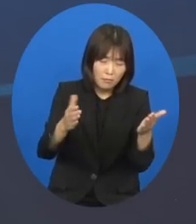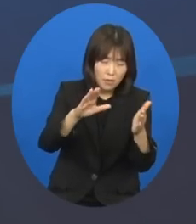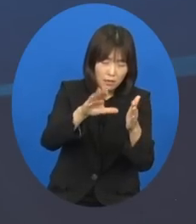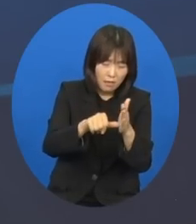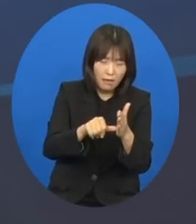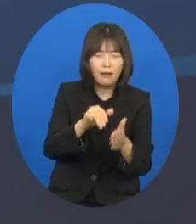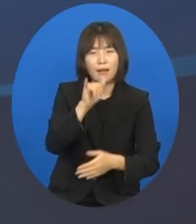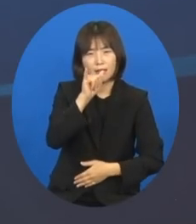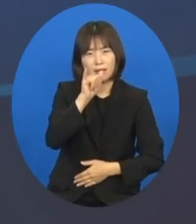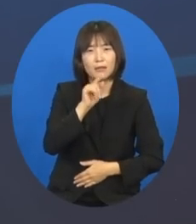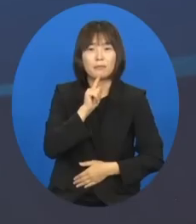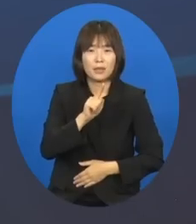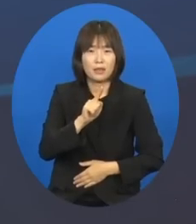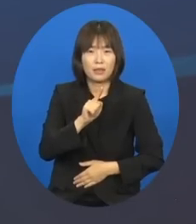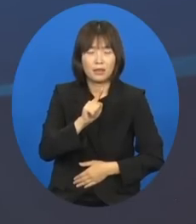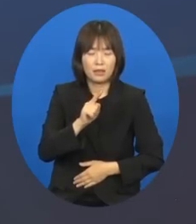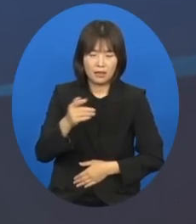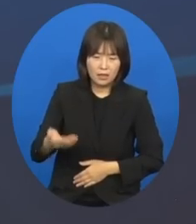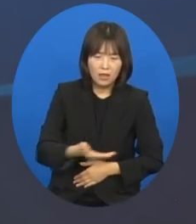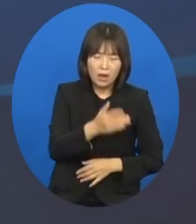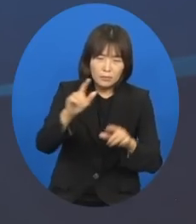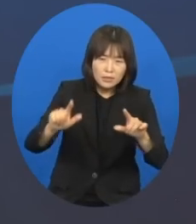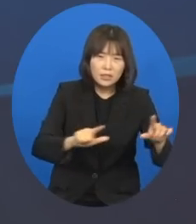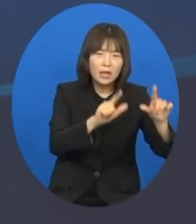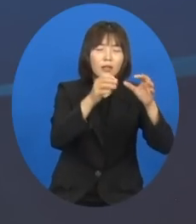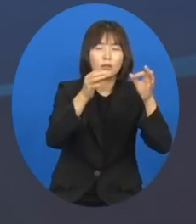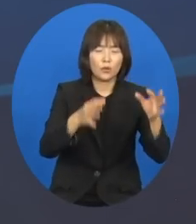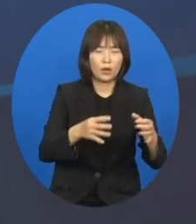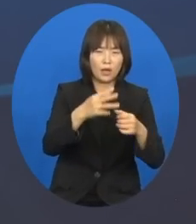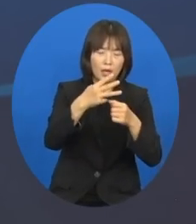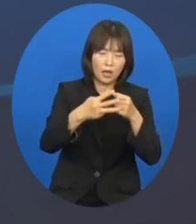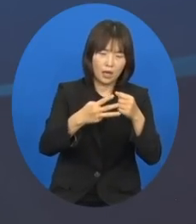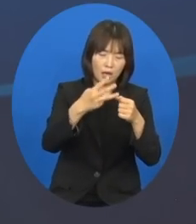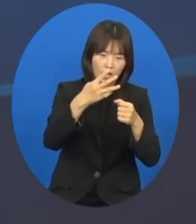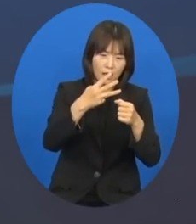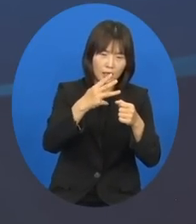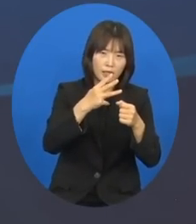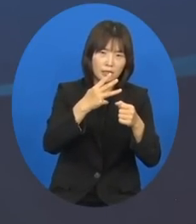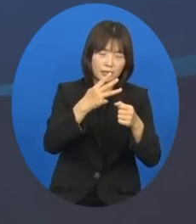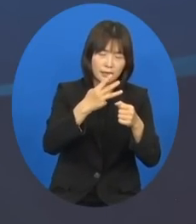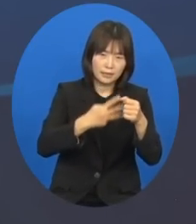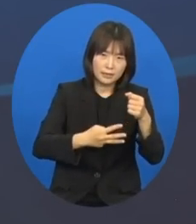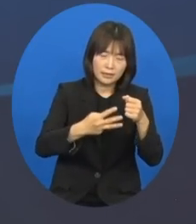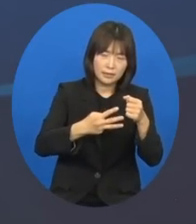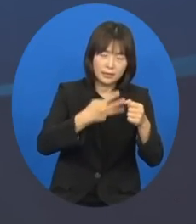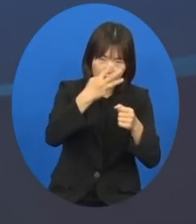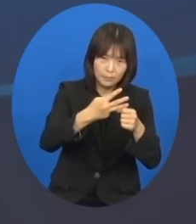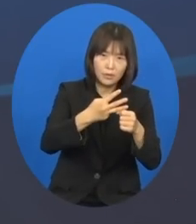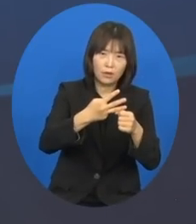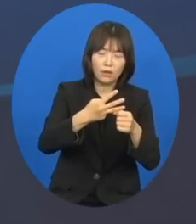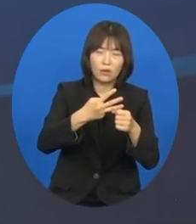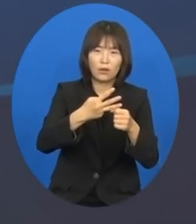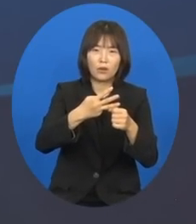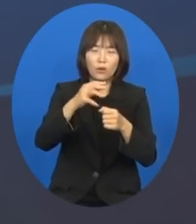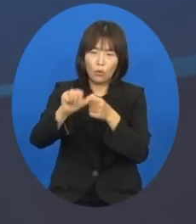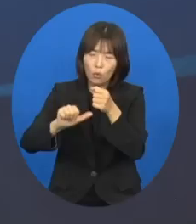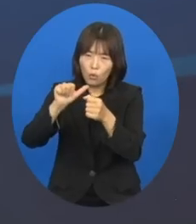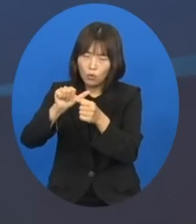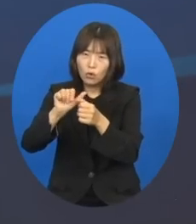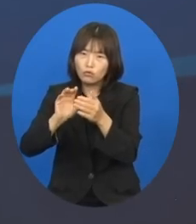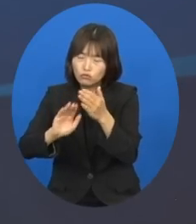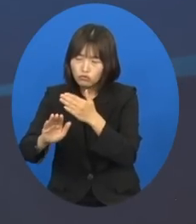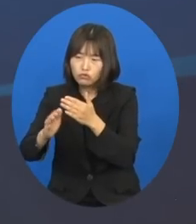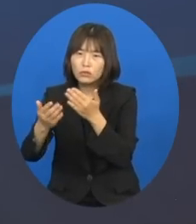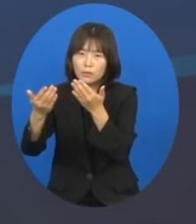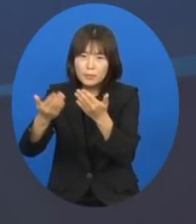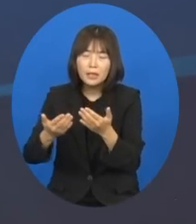살아가시는 날 동안 3년 후에 받는 은혜 5년 후에 받는 눈에 그리고 10년 후에 여러분이 만날 은혜를